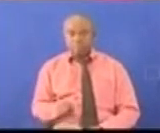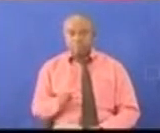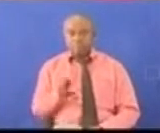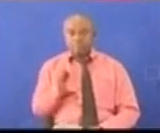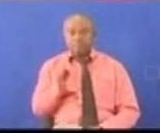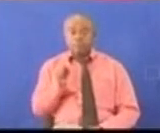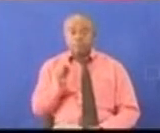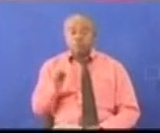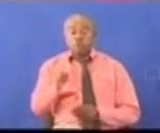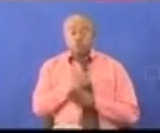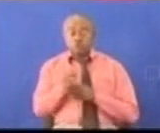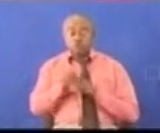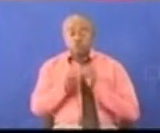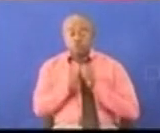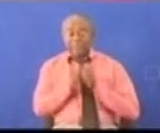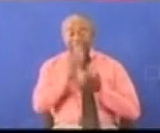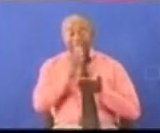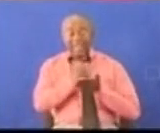Property Rights.